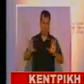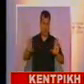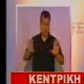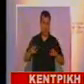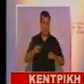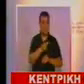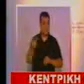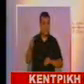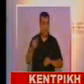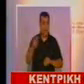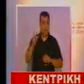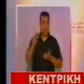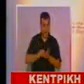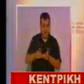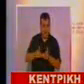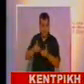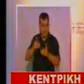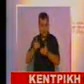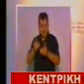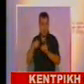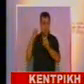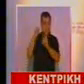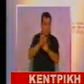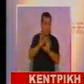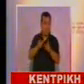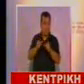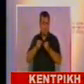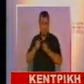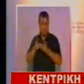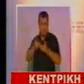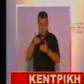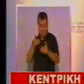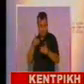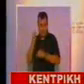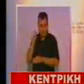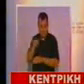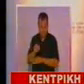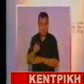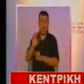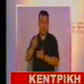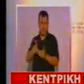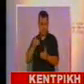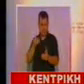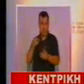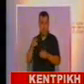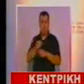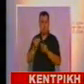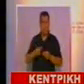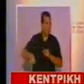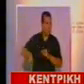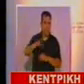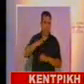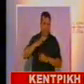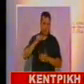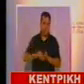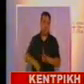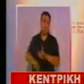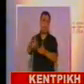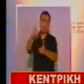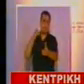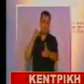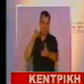πίσω στον αγώνα και στην κάλπη μπορεί να οδηγήσει το λαό σε ένα πισωγύρισμα και μάλιστα